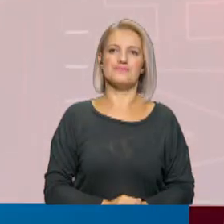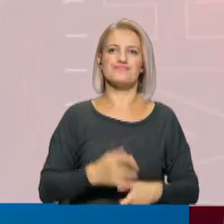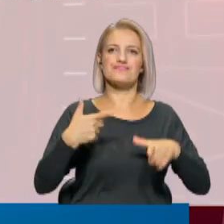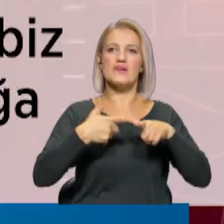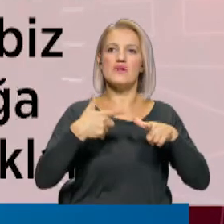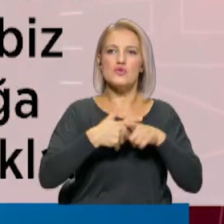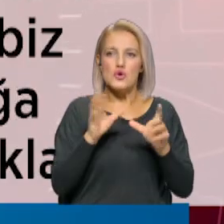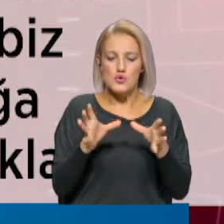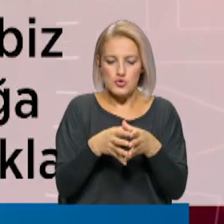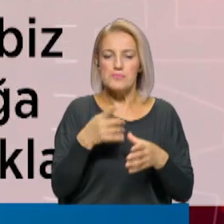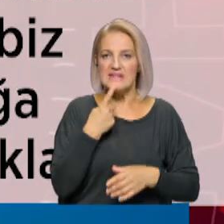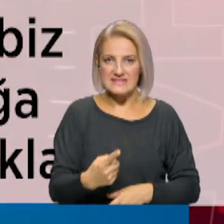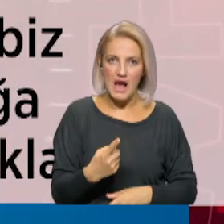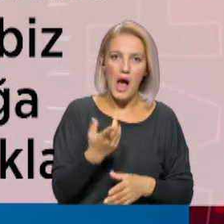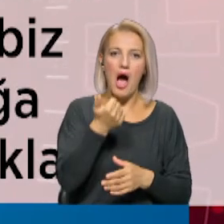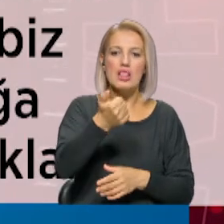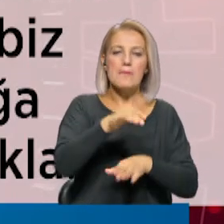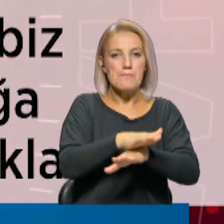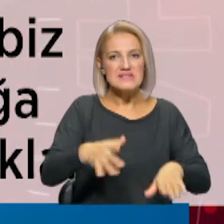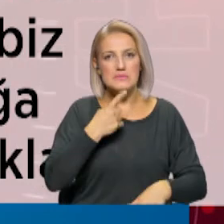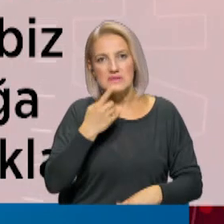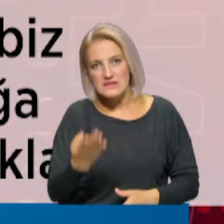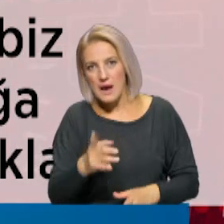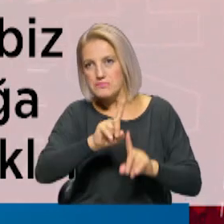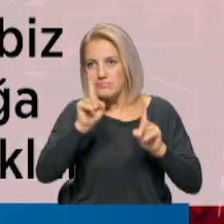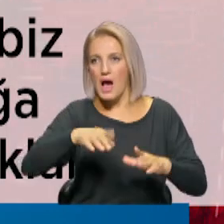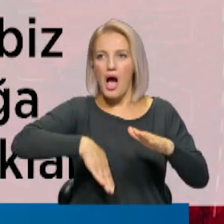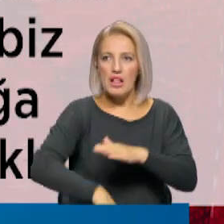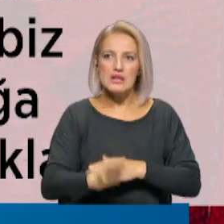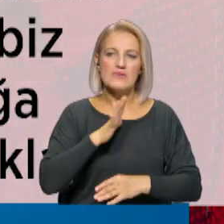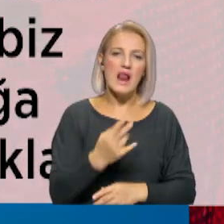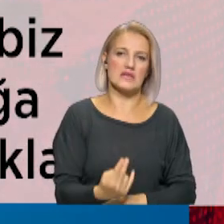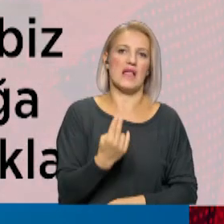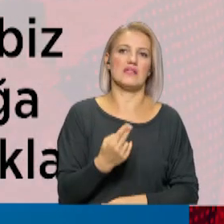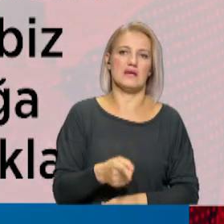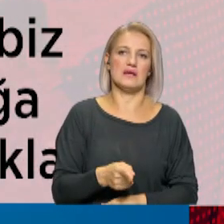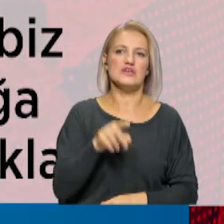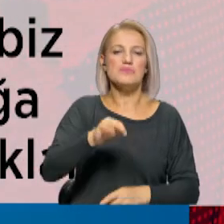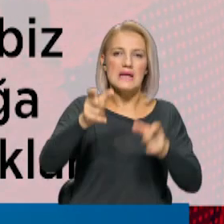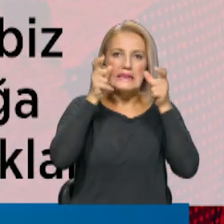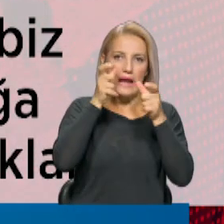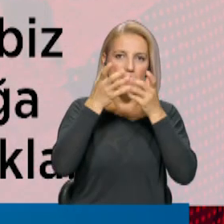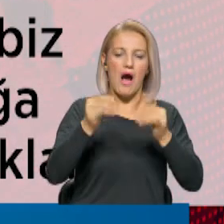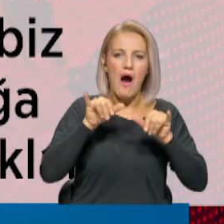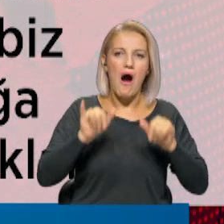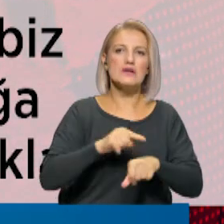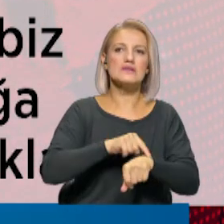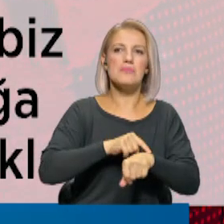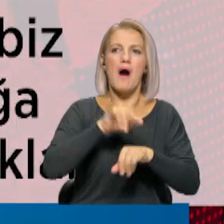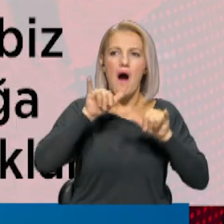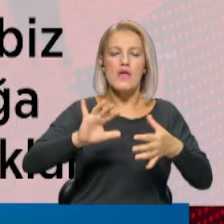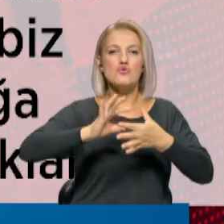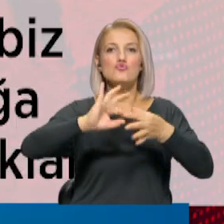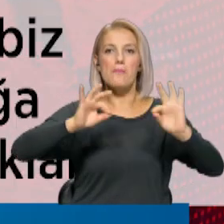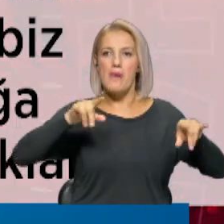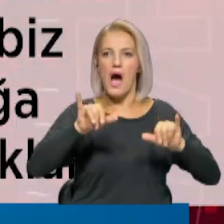FETÖ'cü grup mu desek, altılı masa mı desek, bir de masanın altı var, yedi. Şimdi dikkat ederseniz aynı anda hepsi adeta aynı